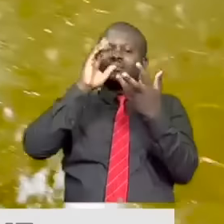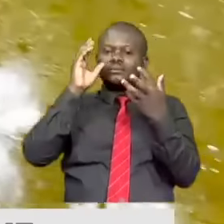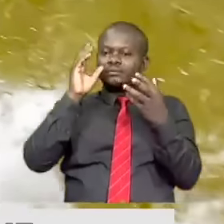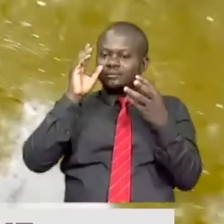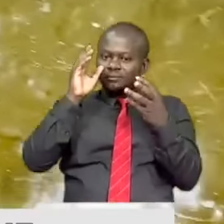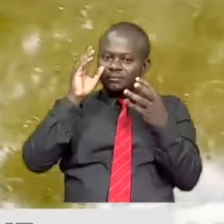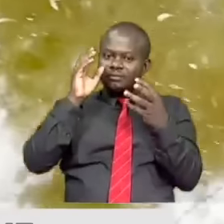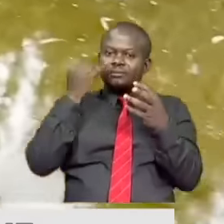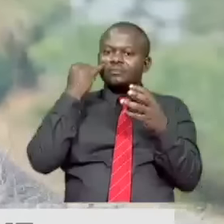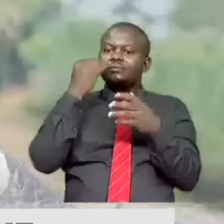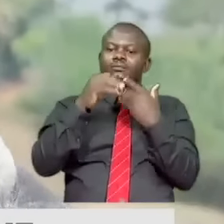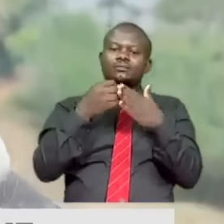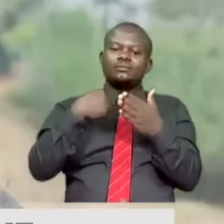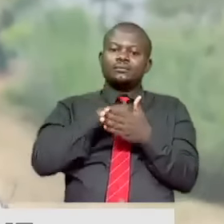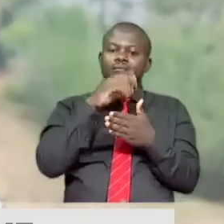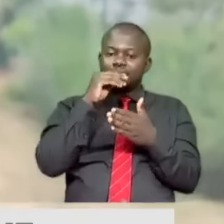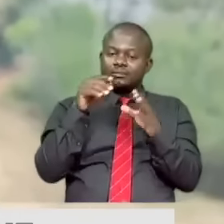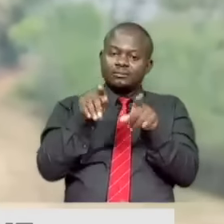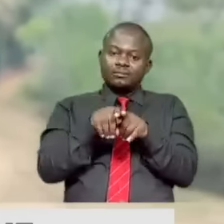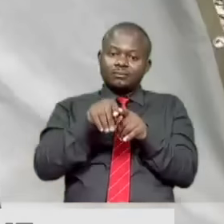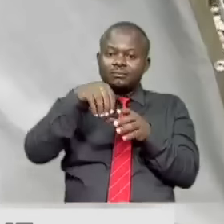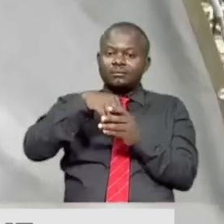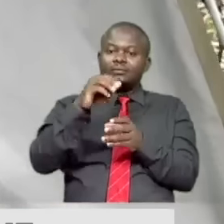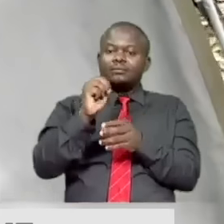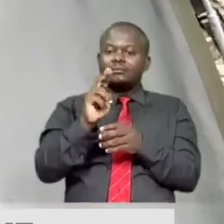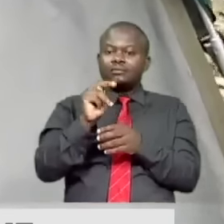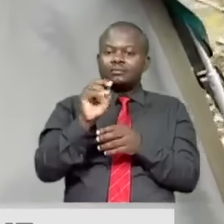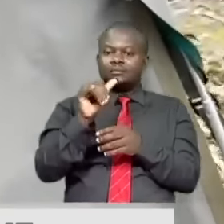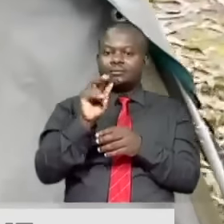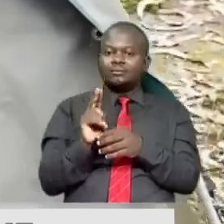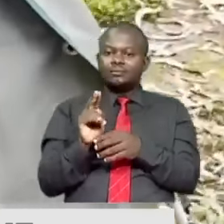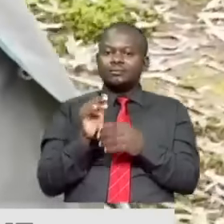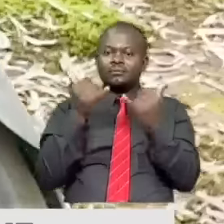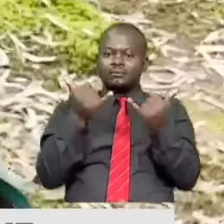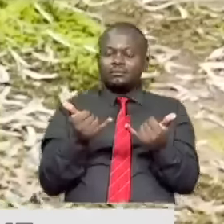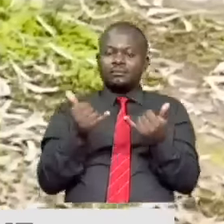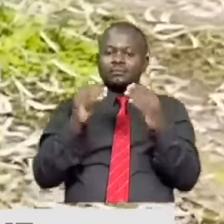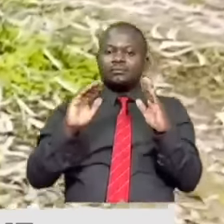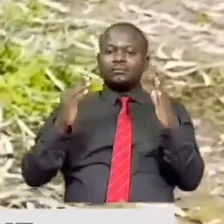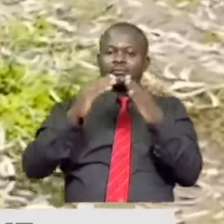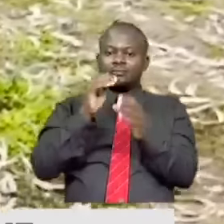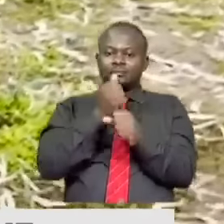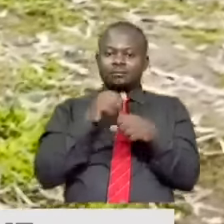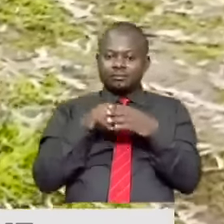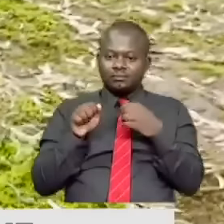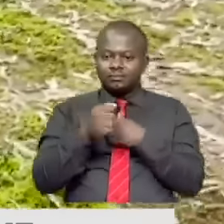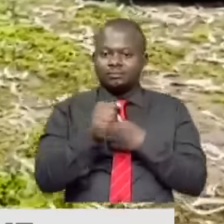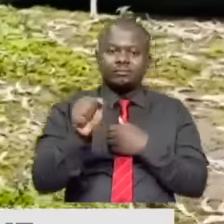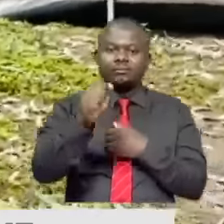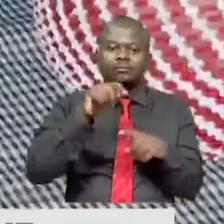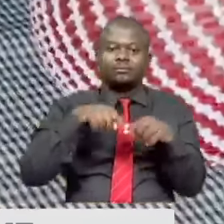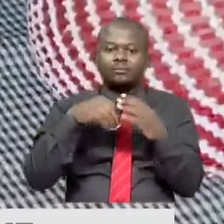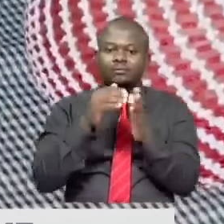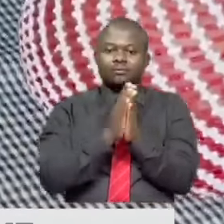kubi. Nubwo tubivuga kuriya harimo n'umunyu. Kuri ubu umusozi wa Kabuye ukorerwamo ubukerarugendo bushingiye